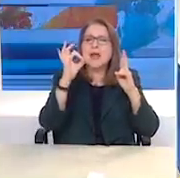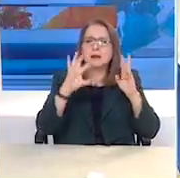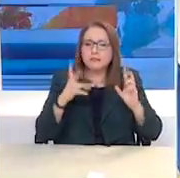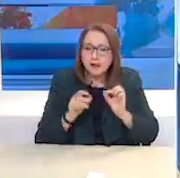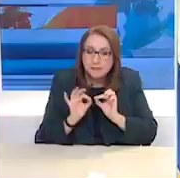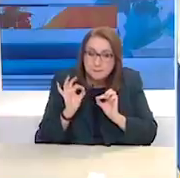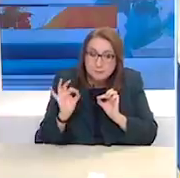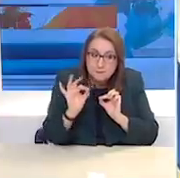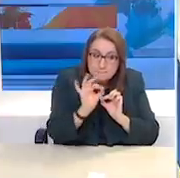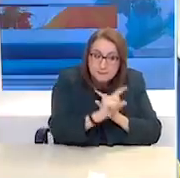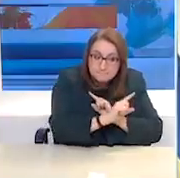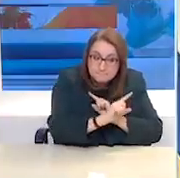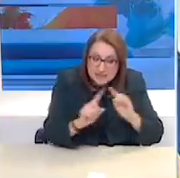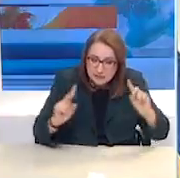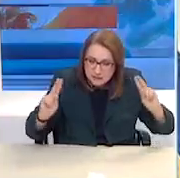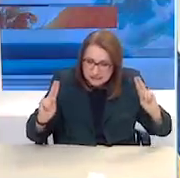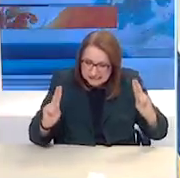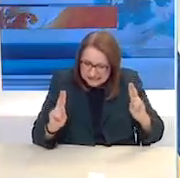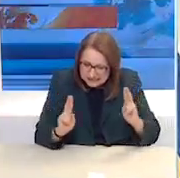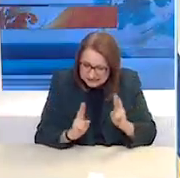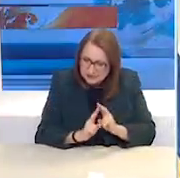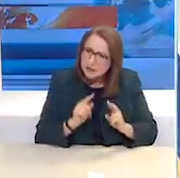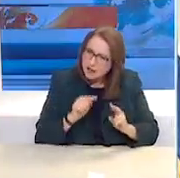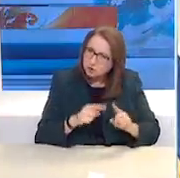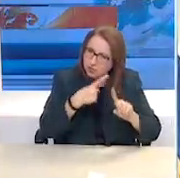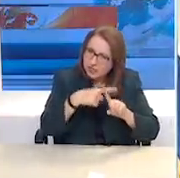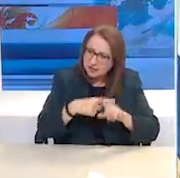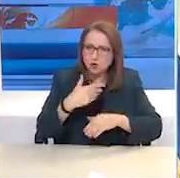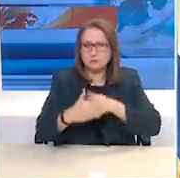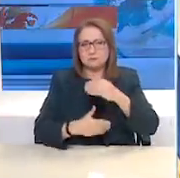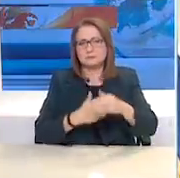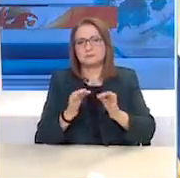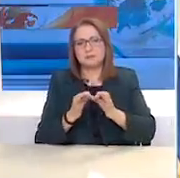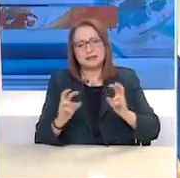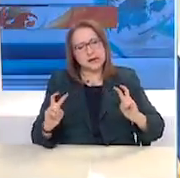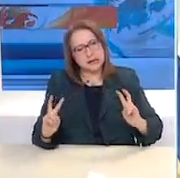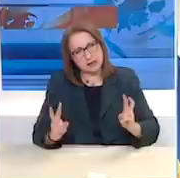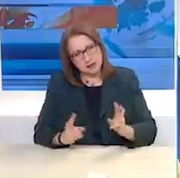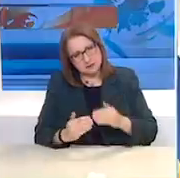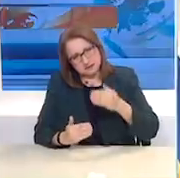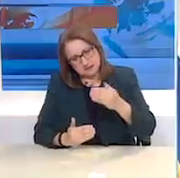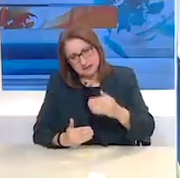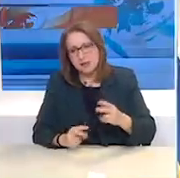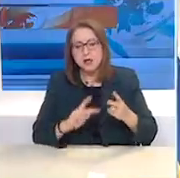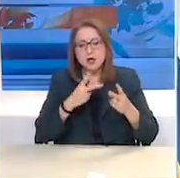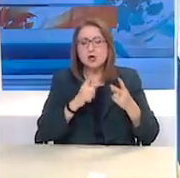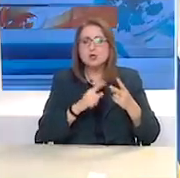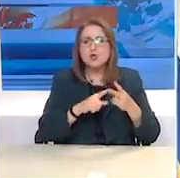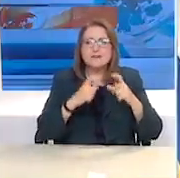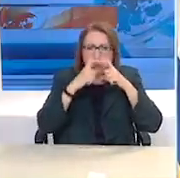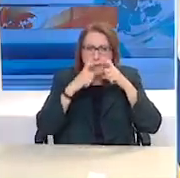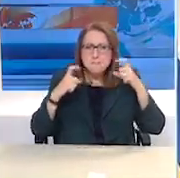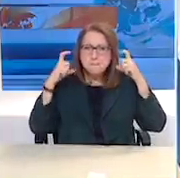καλά δεδομένα να έχουμε και να βλέπουμε. Το δεύτερο, που αφορά τη χρήση μάσκας από τον